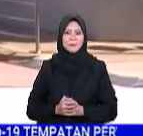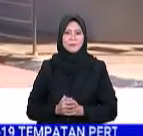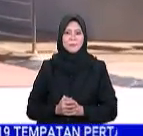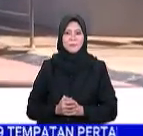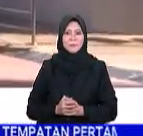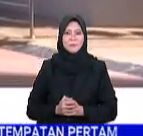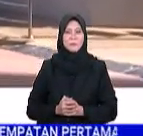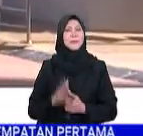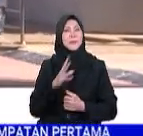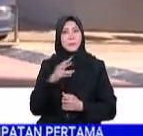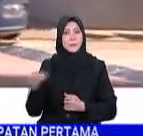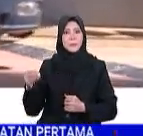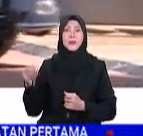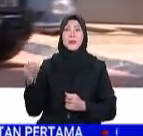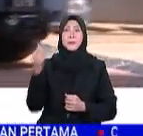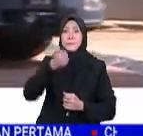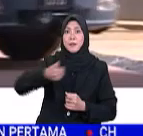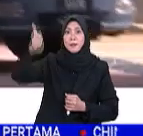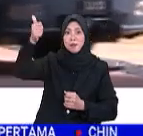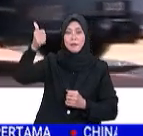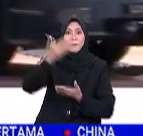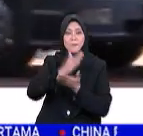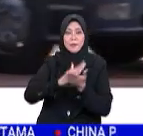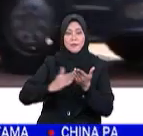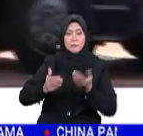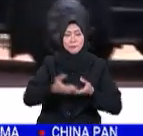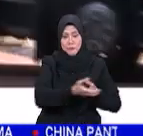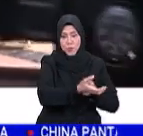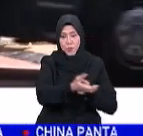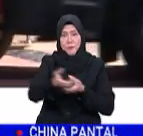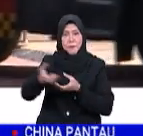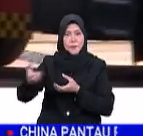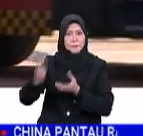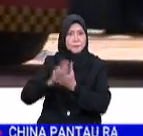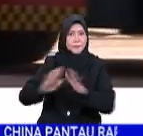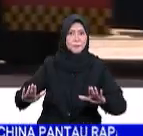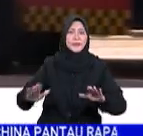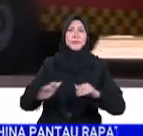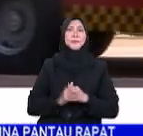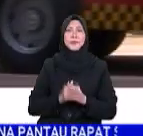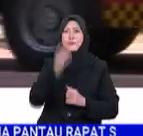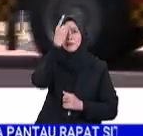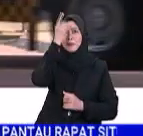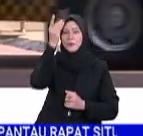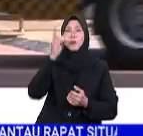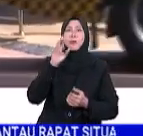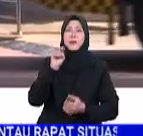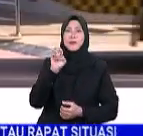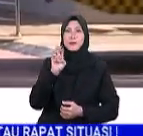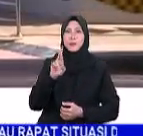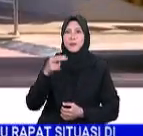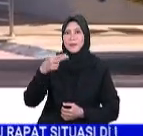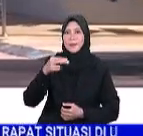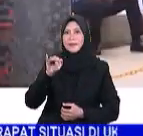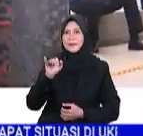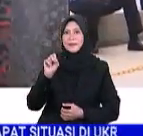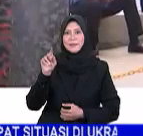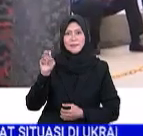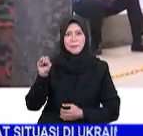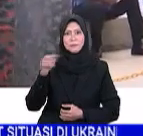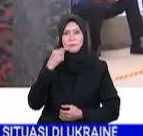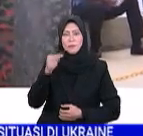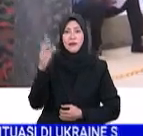Sementara itu, dalam satu kenyataan, pengarah bahagian operasi kebombaan dan penyelamat Datuk Nur Hisham Muhammad berkata 16